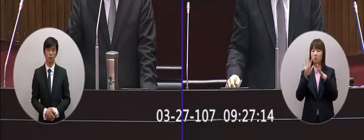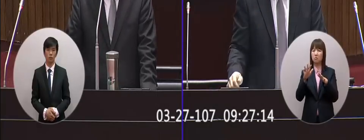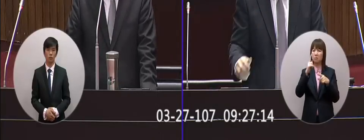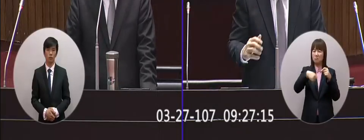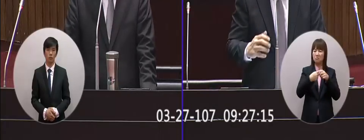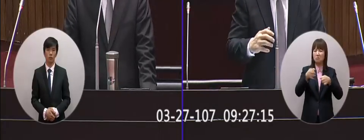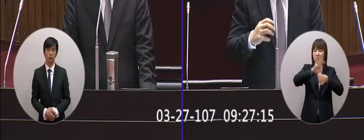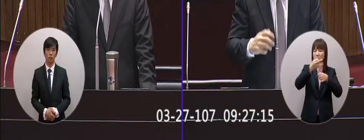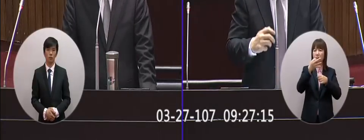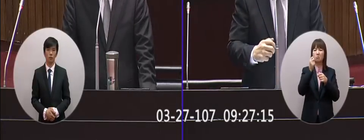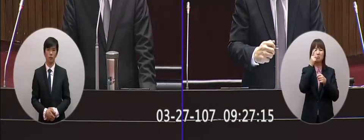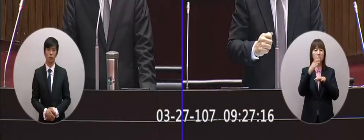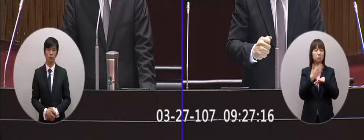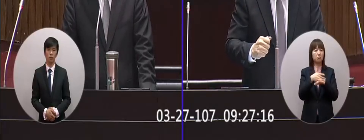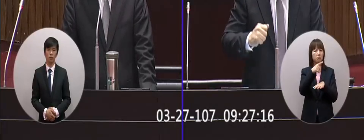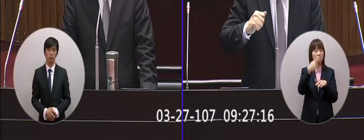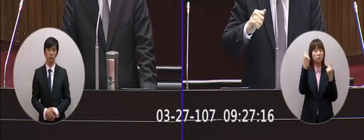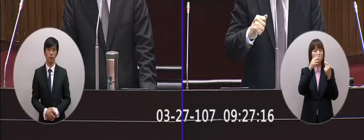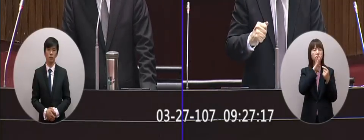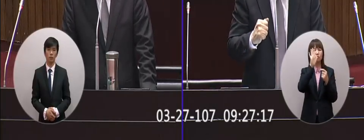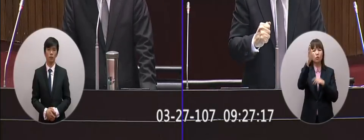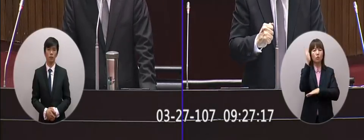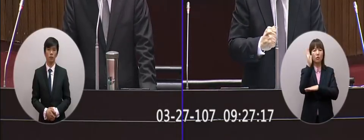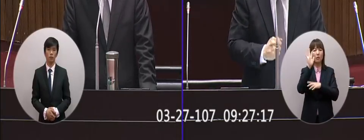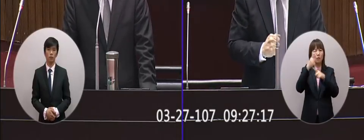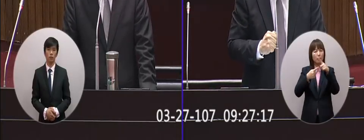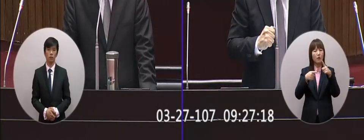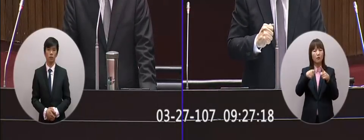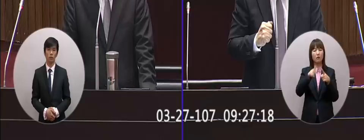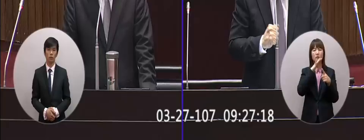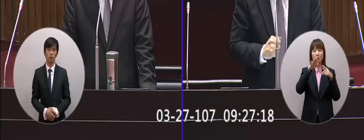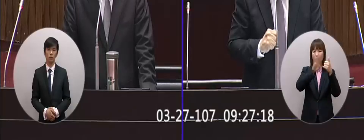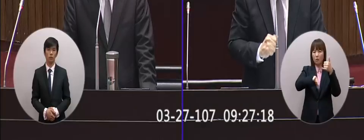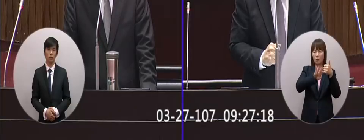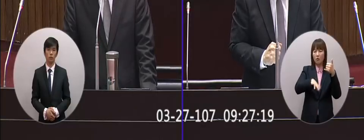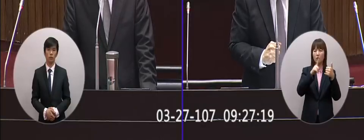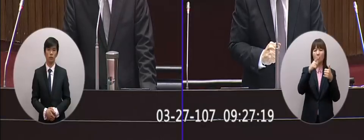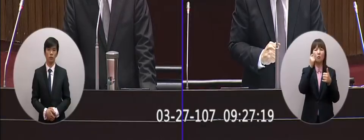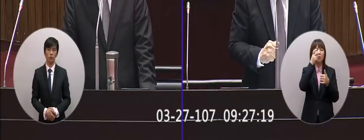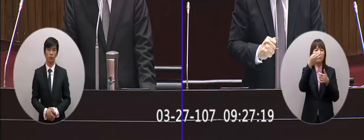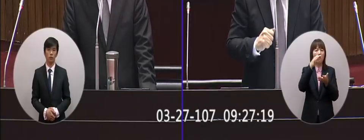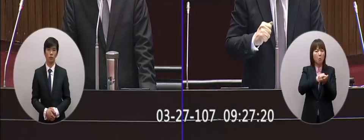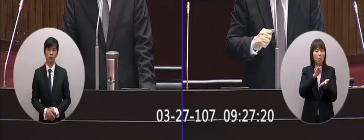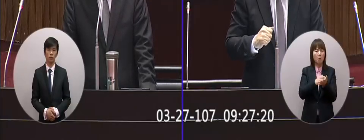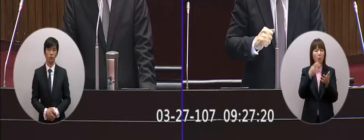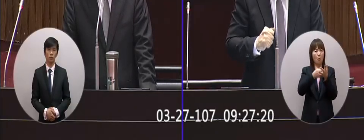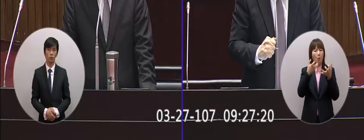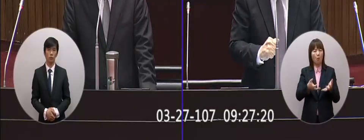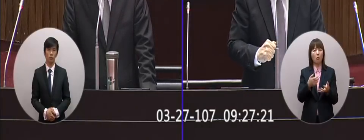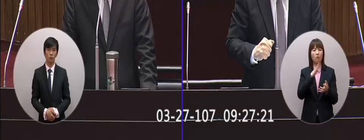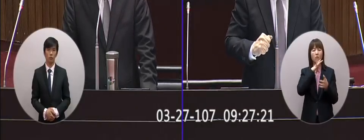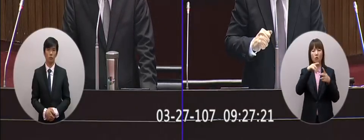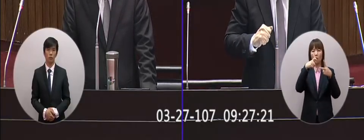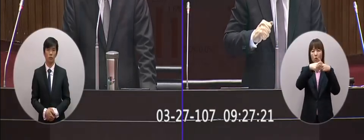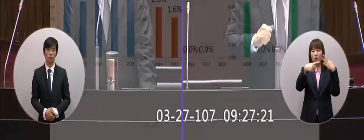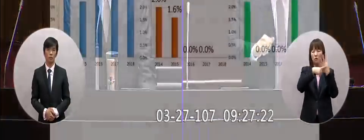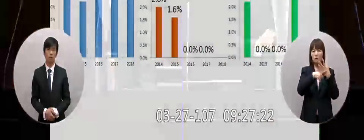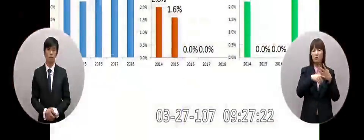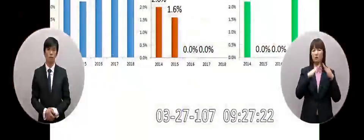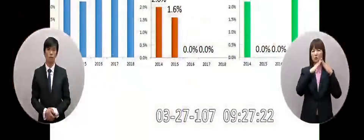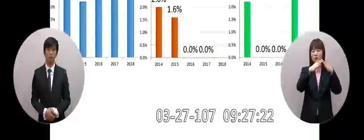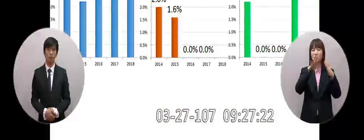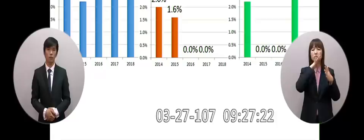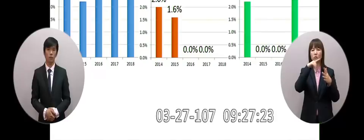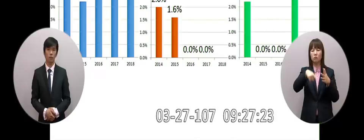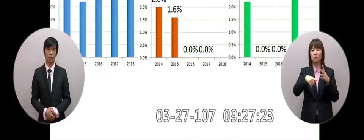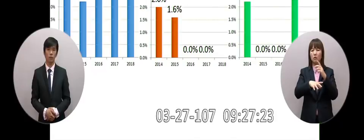长有没有什么样的想法？对于泛关股的这部分，南部其实这个低薪的问题更加严重了哈。那我认为在工业城市，在低